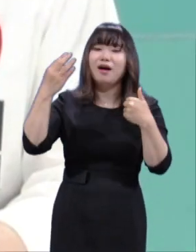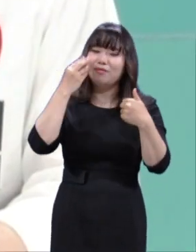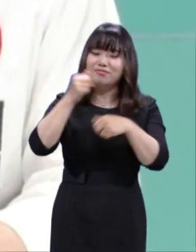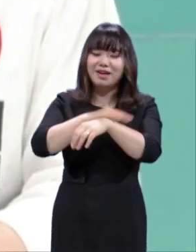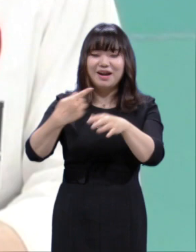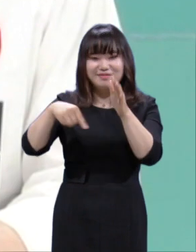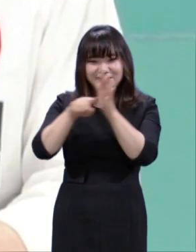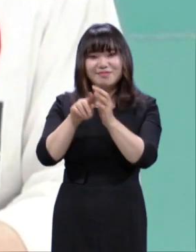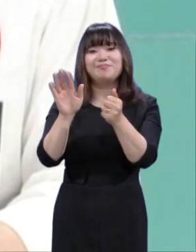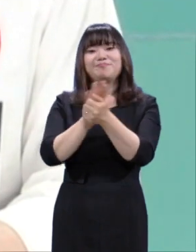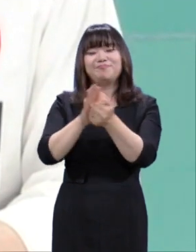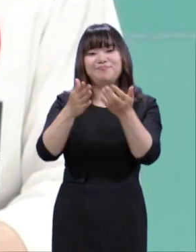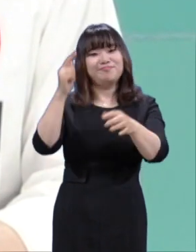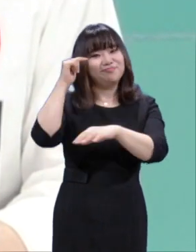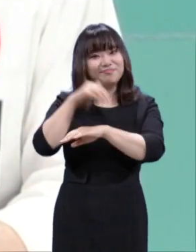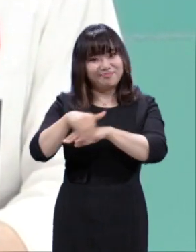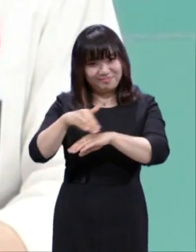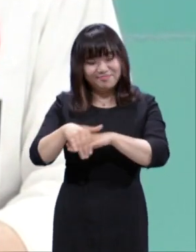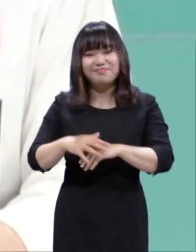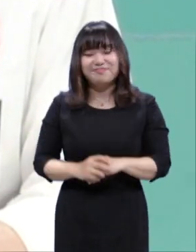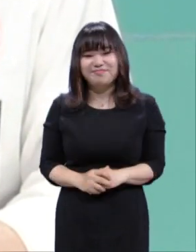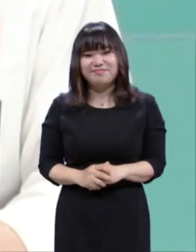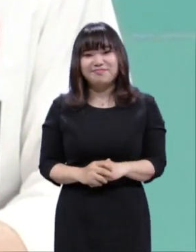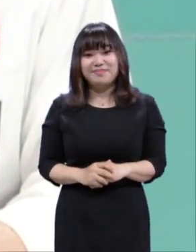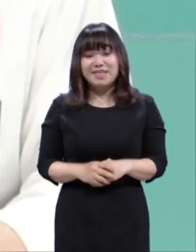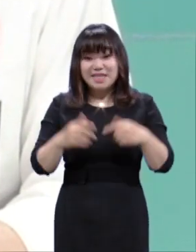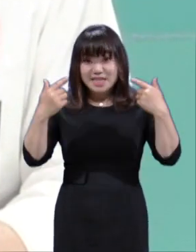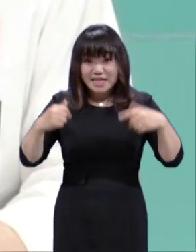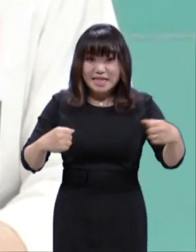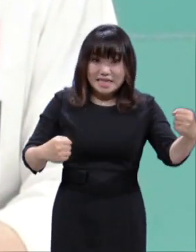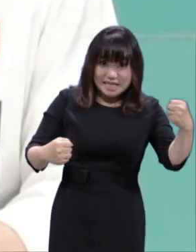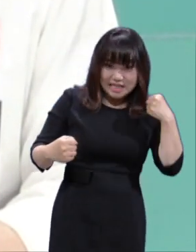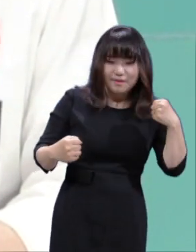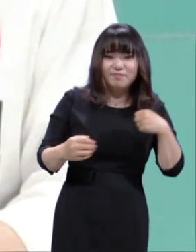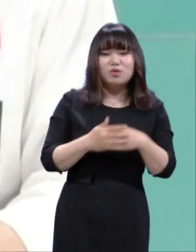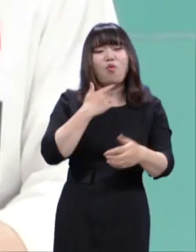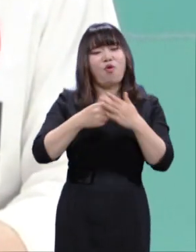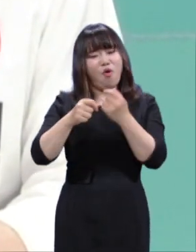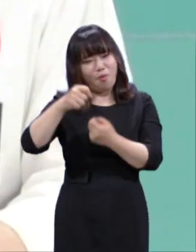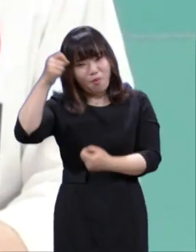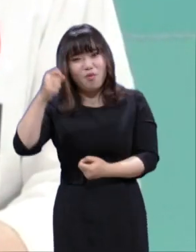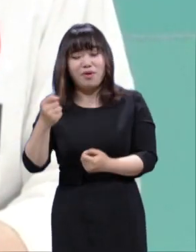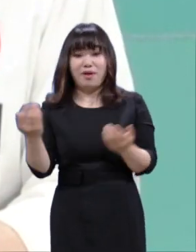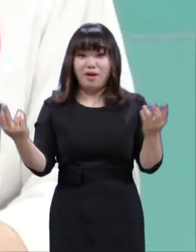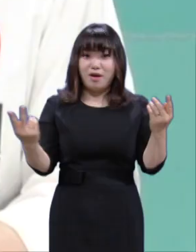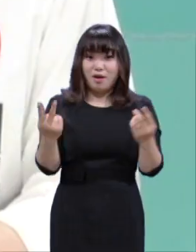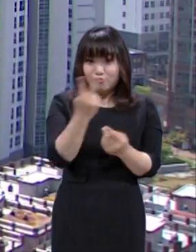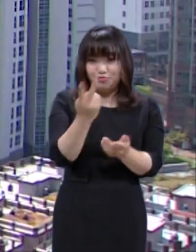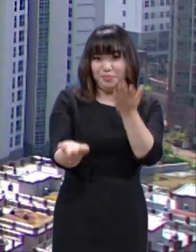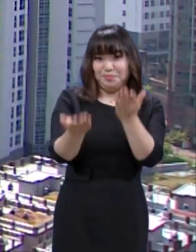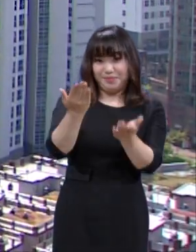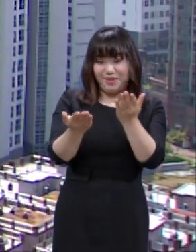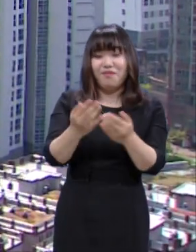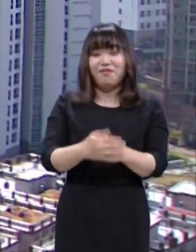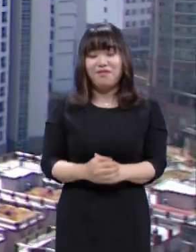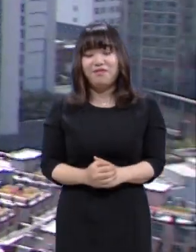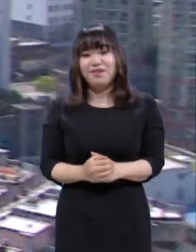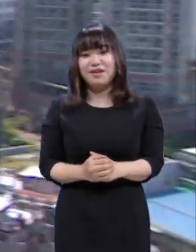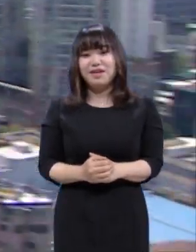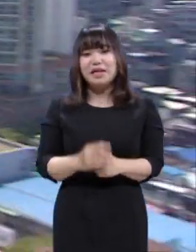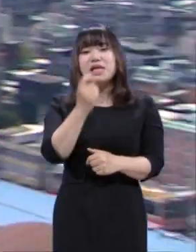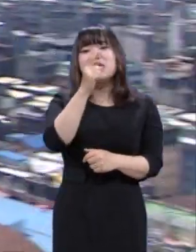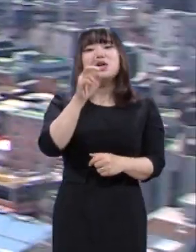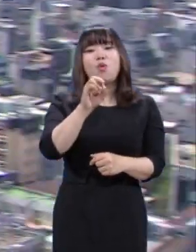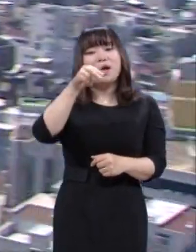든든한 구청장을 앞세운 김성갑 후보와 능력 있는 구청장을 앞세운 김경호 후보.